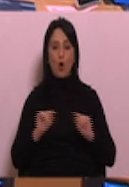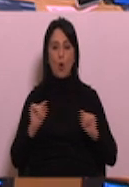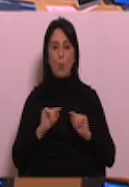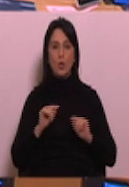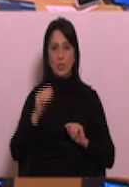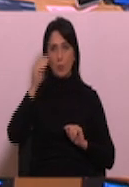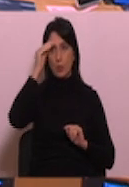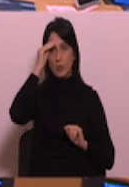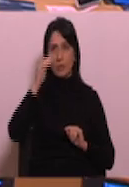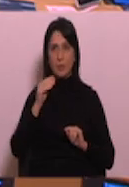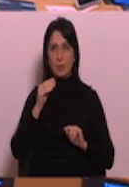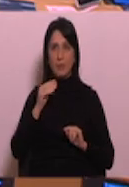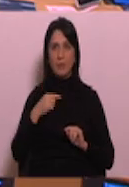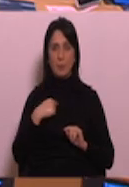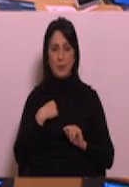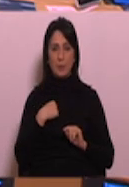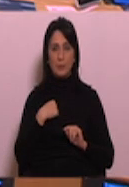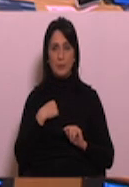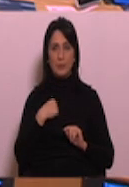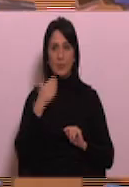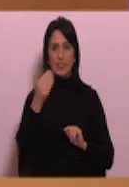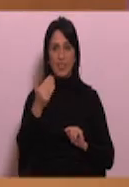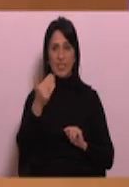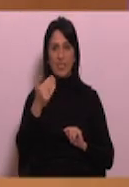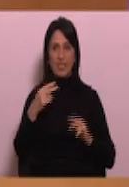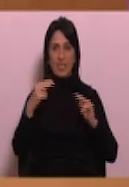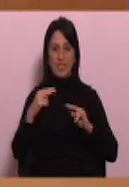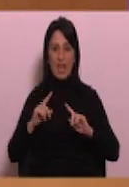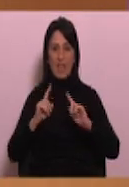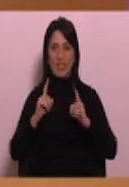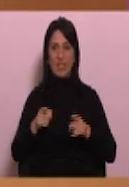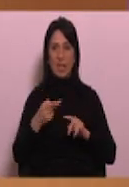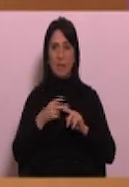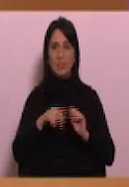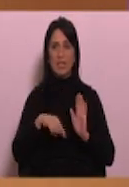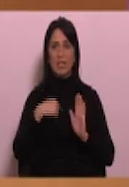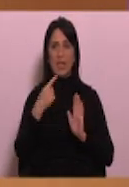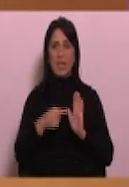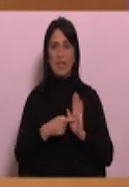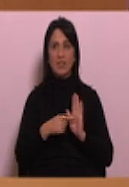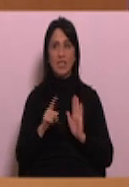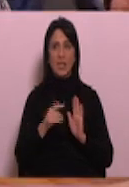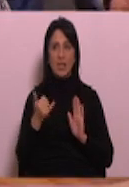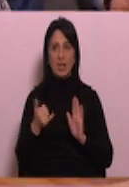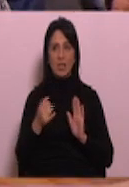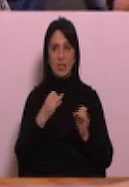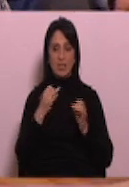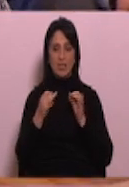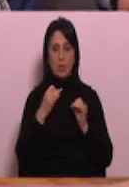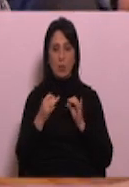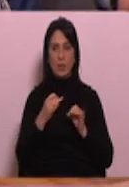ოპოზიციონერის პოზიცია. მე თქვენ დაგიდასტურებთ იმ საკითხებს, რაზედაც ეხლა